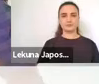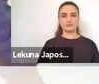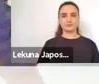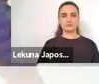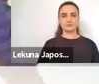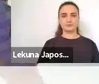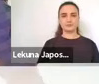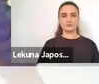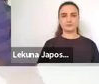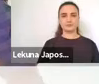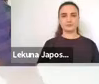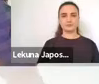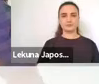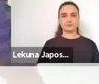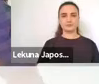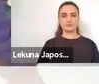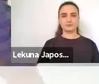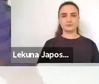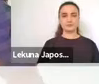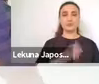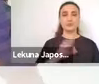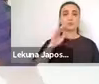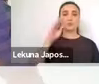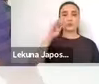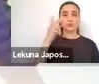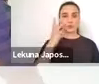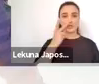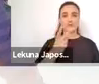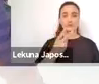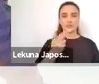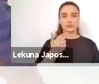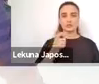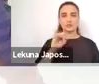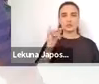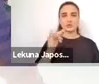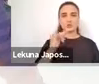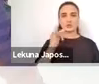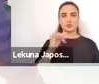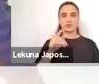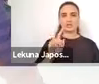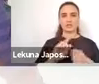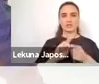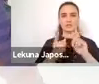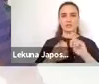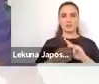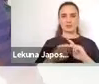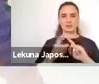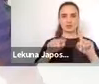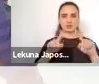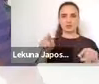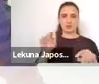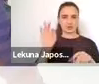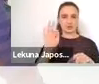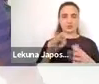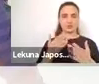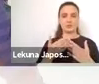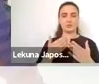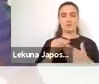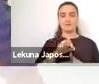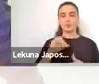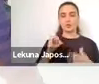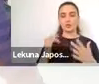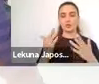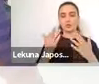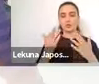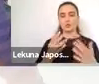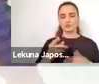რაღაც არის შესაძლებელი, ხო? იმიტომ რომ იქით რა არის კიდე ძალიან საინტერესო, რომ ეცვლებათ ხოლმე ხშირად. მაგალითად, შეიძლება თავად ითხოვდეს აი